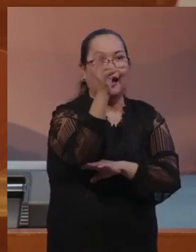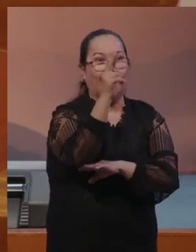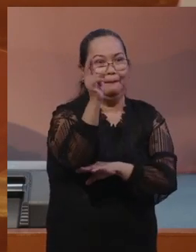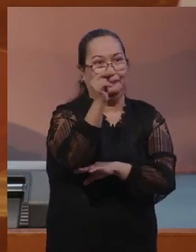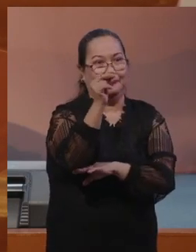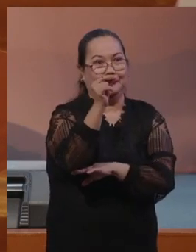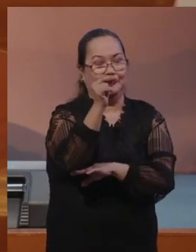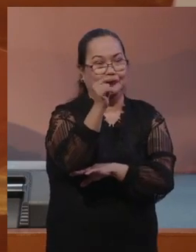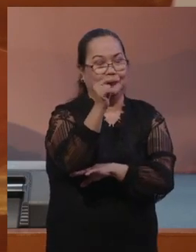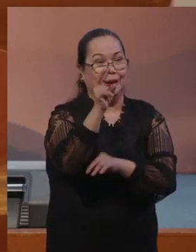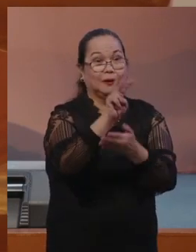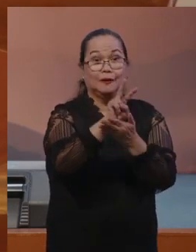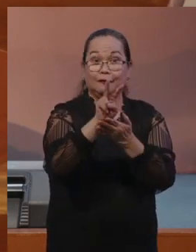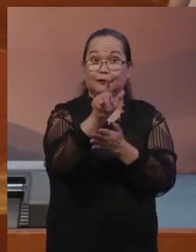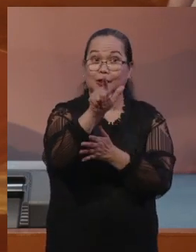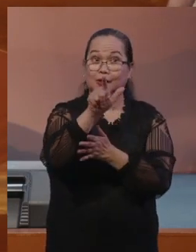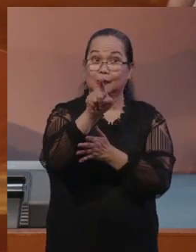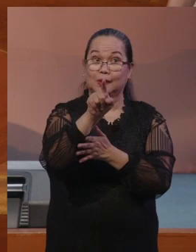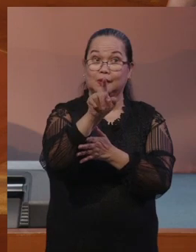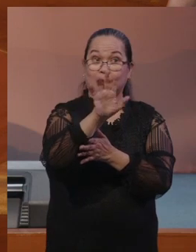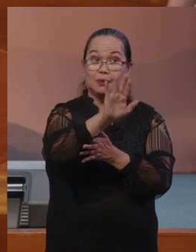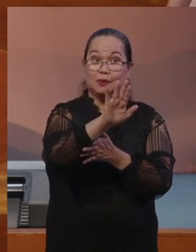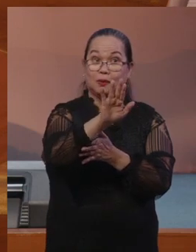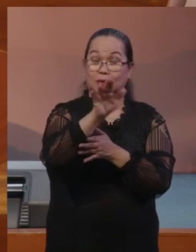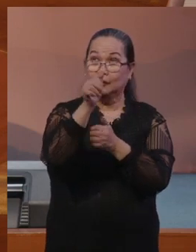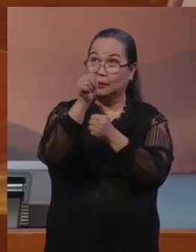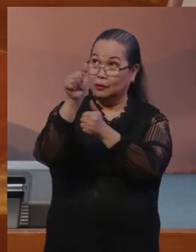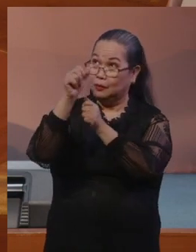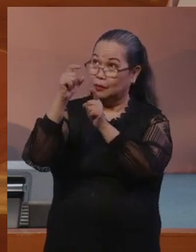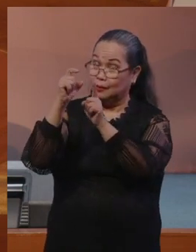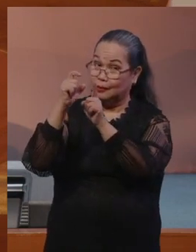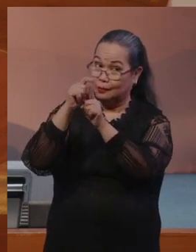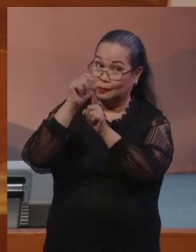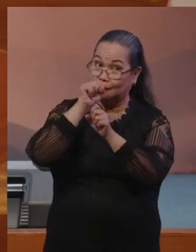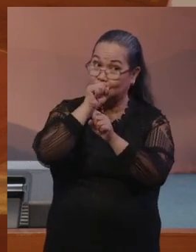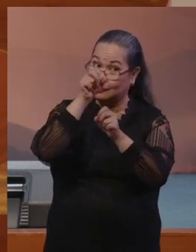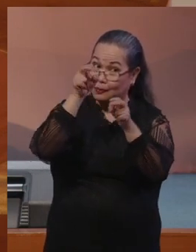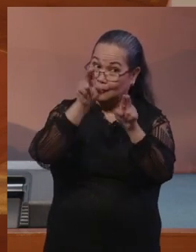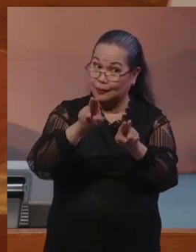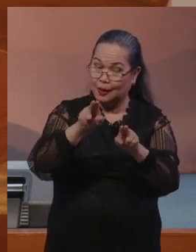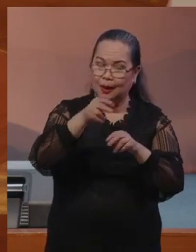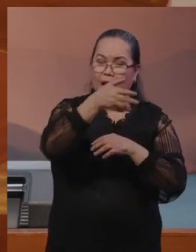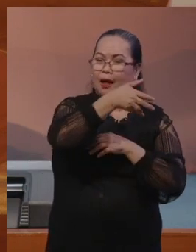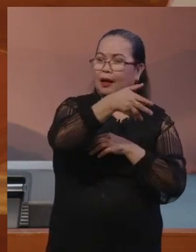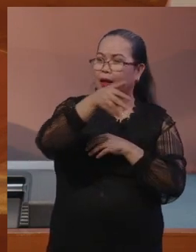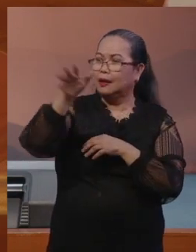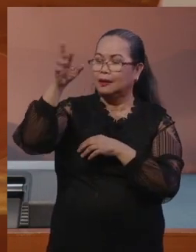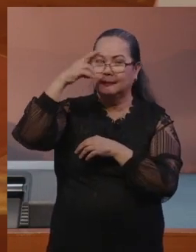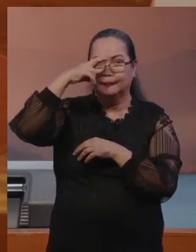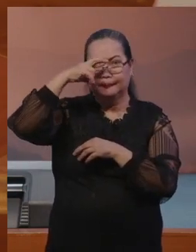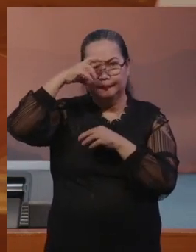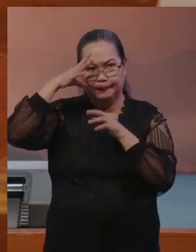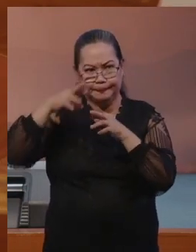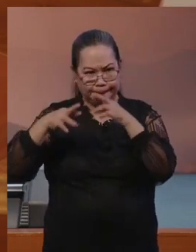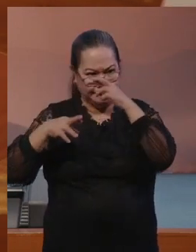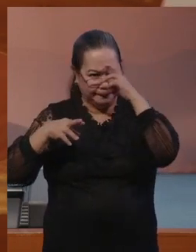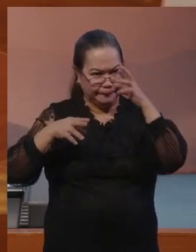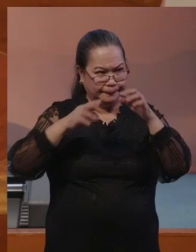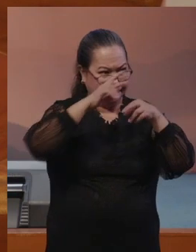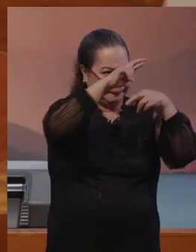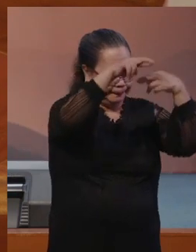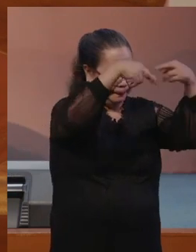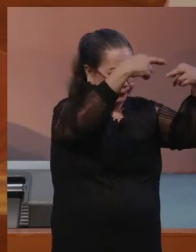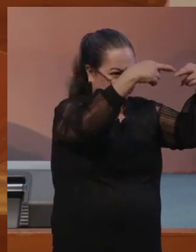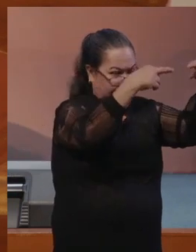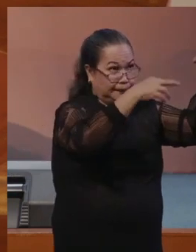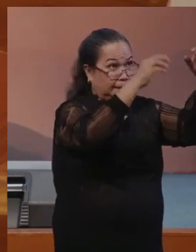Kaya sabi sa verse 21, according to your word, so be it. Then she sent them away and they departed and she tied the scarlet cord